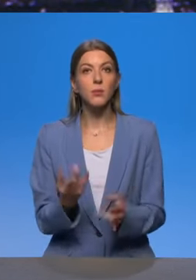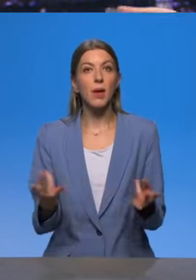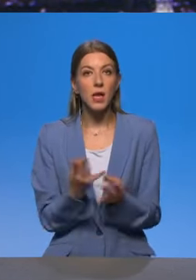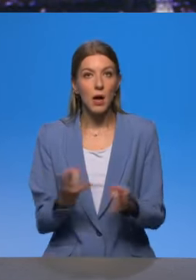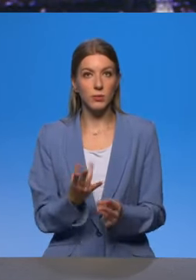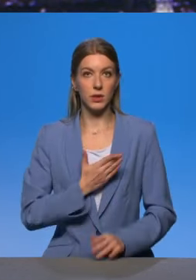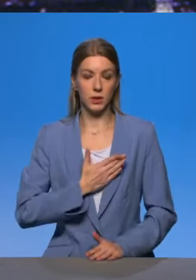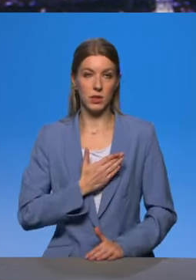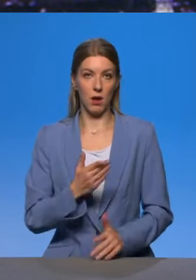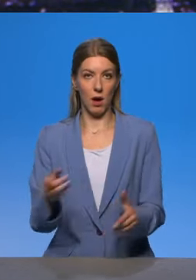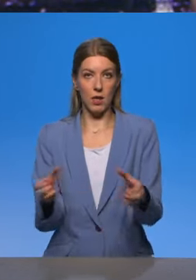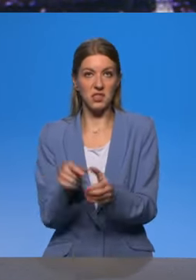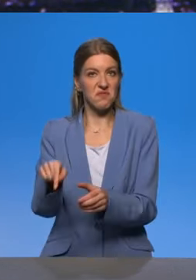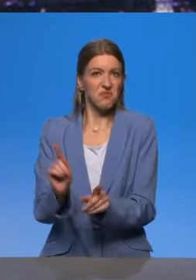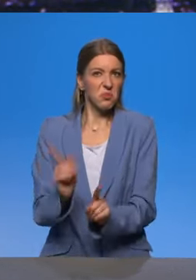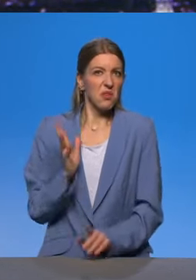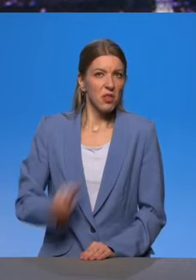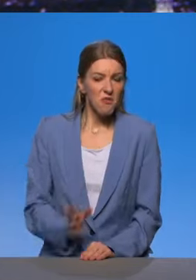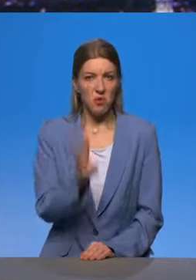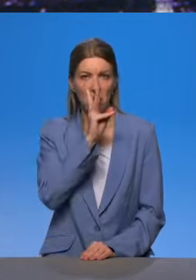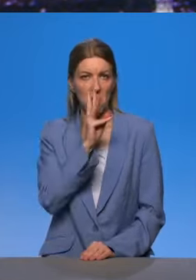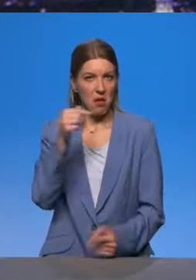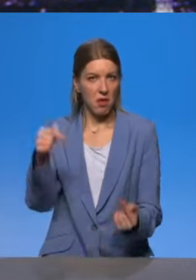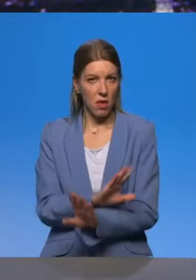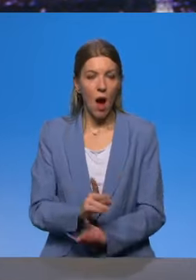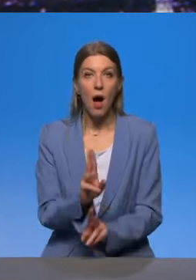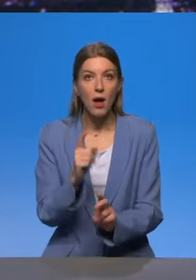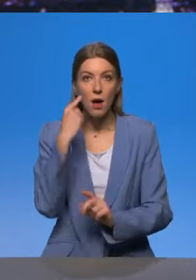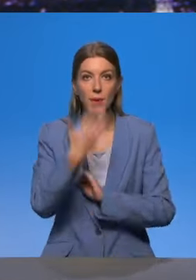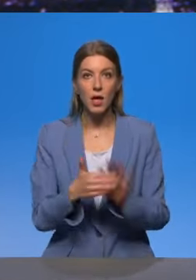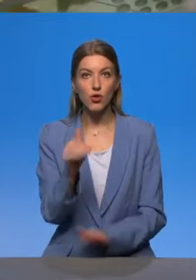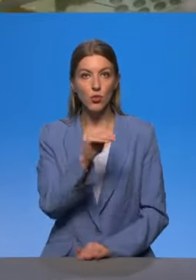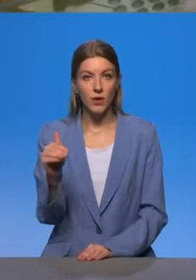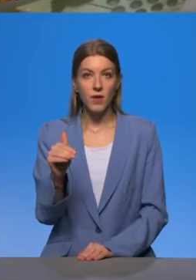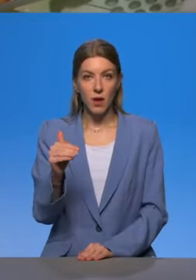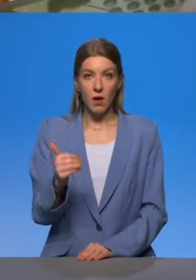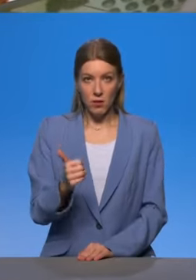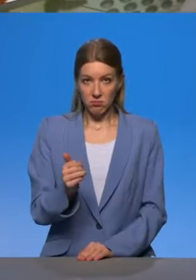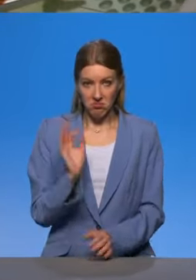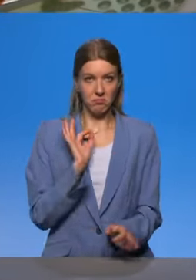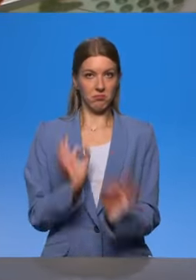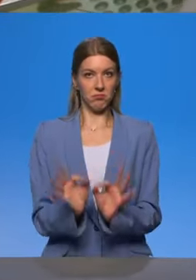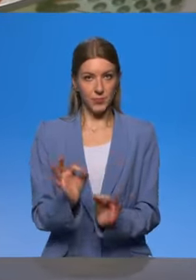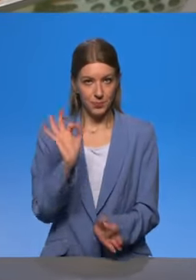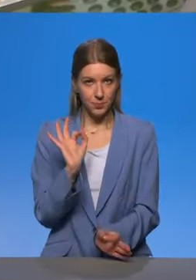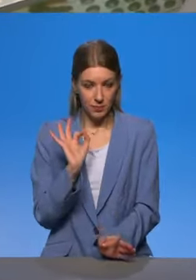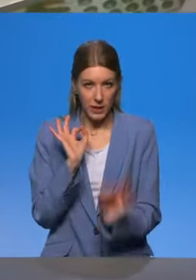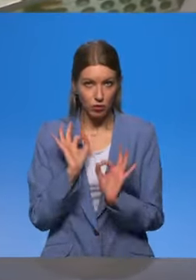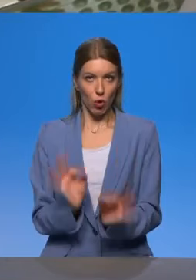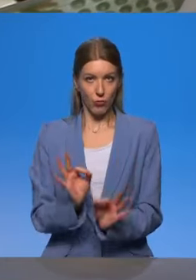ходят, кипят там чем-то недовольны, зарплата им недостойна. А как понять вот этот уровень достойной зарплаты? Как их удовлетворить? Ну, чтобы